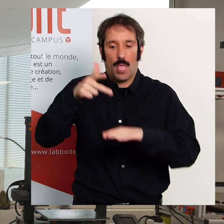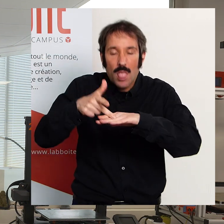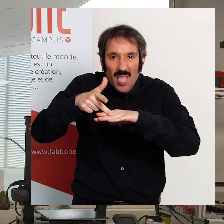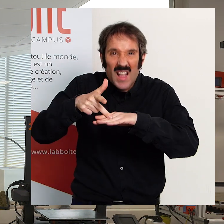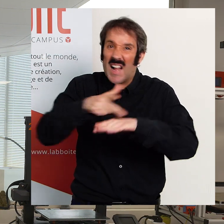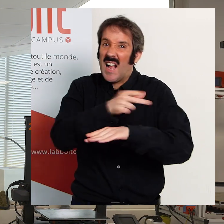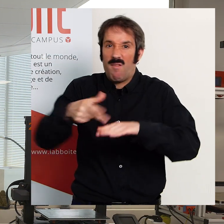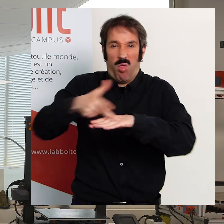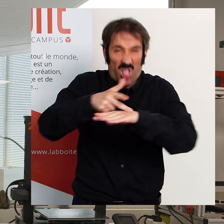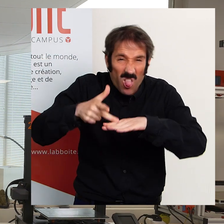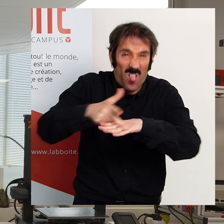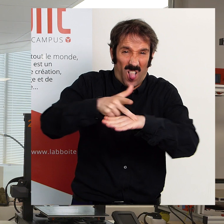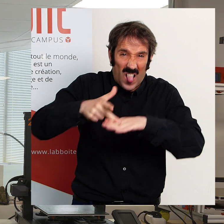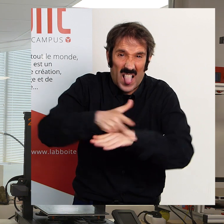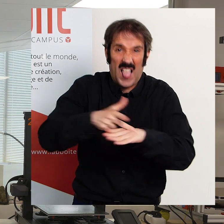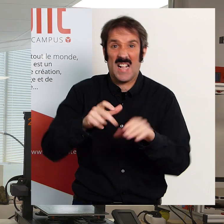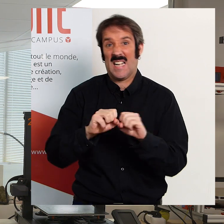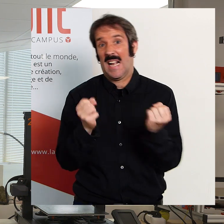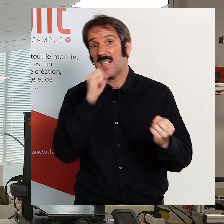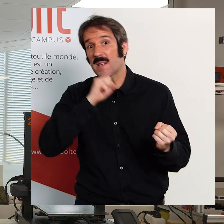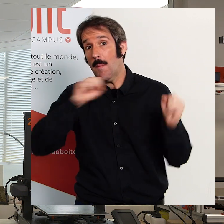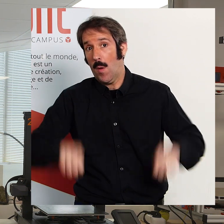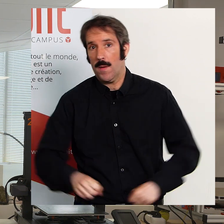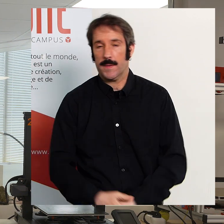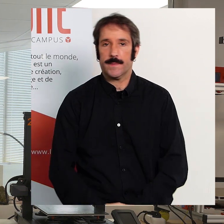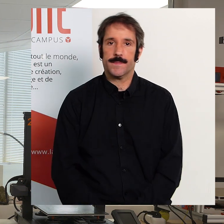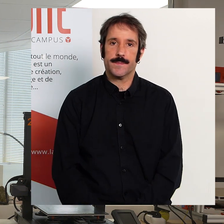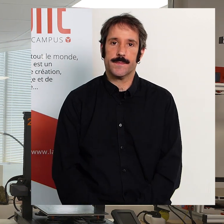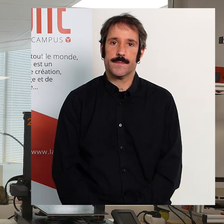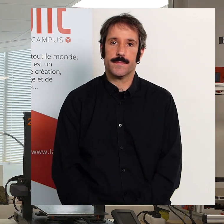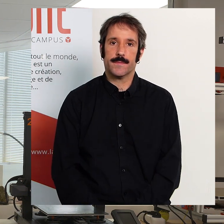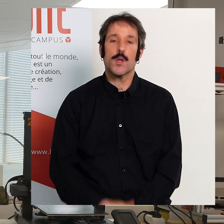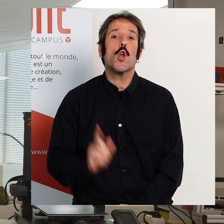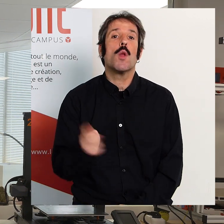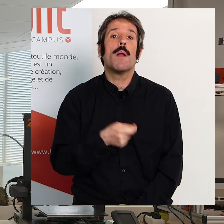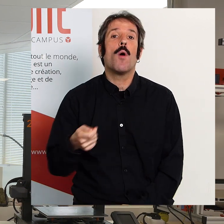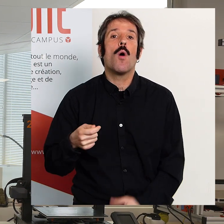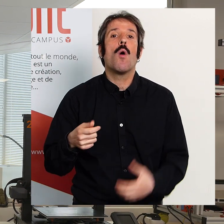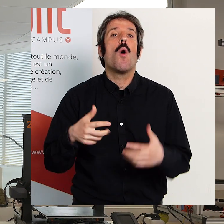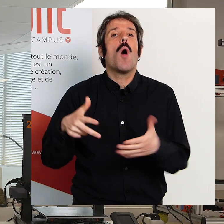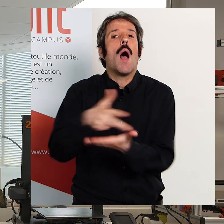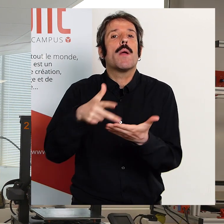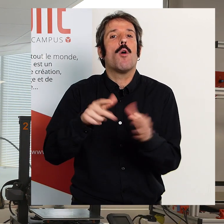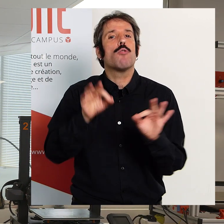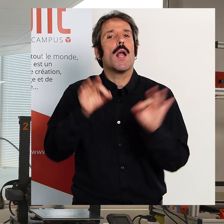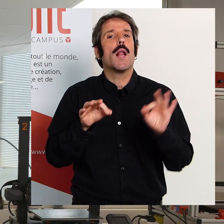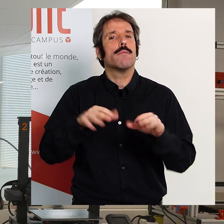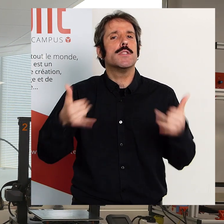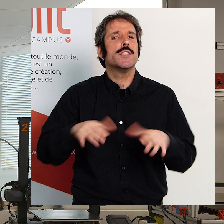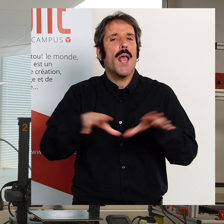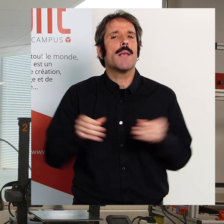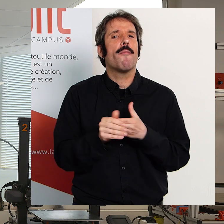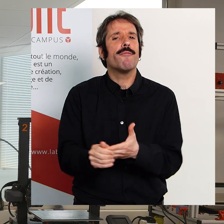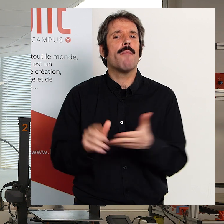elle est trop basse, c'est plus grave, la buse va cette fois-ci venir endommager le plateau. Normalement, les imprimantes sont réglées par l'équipe de